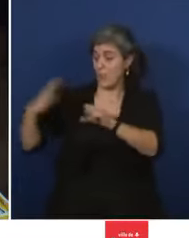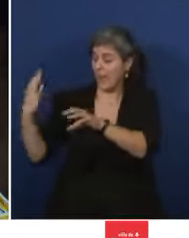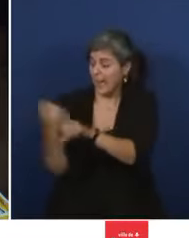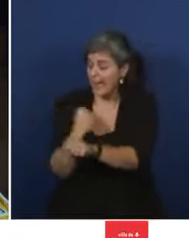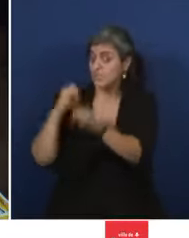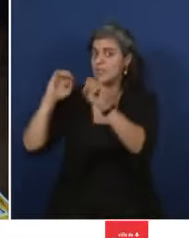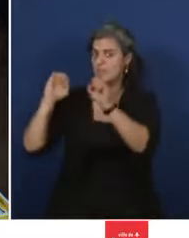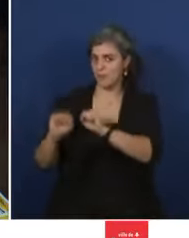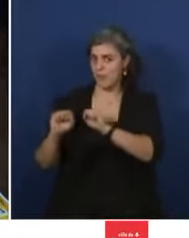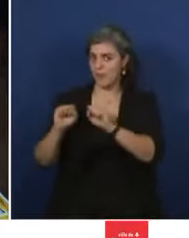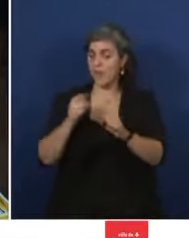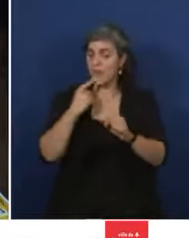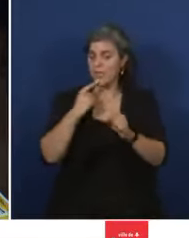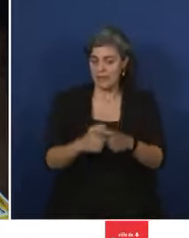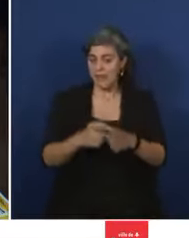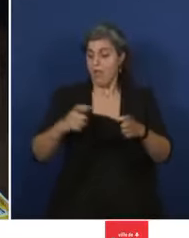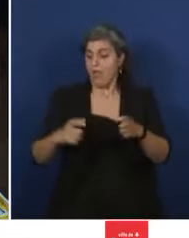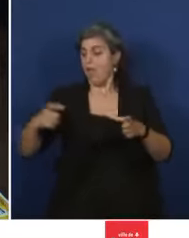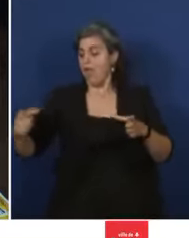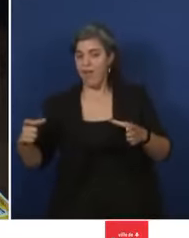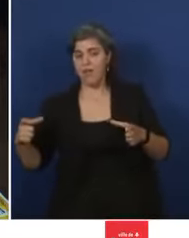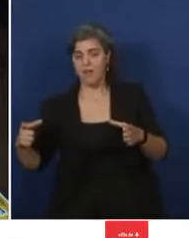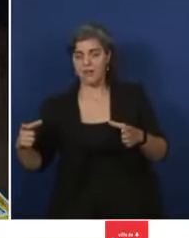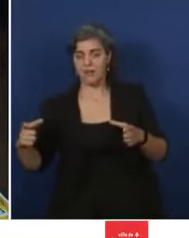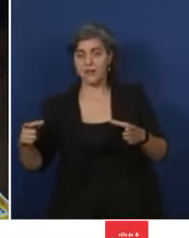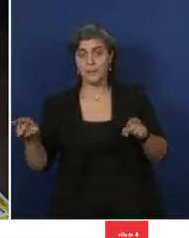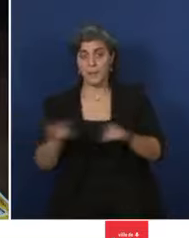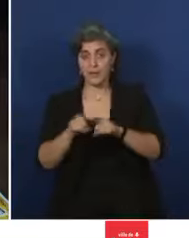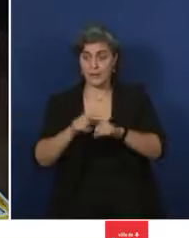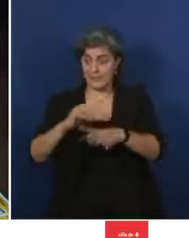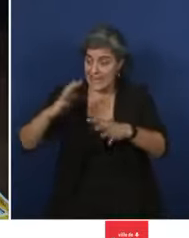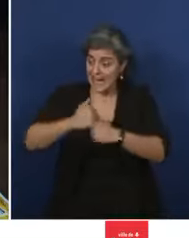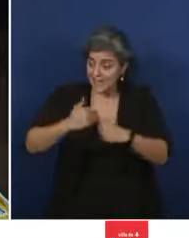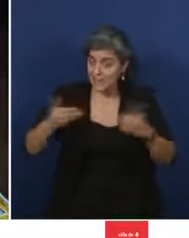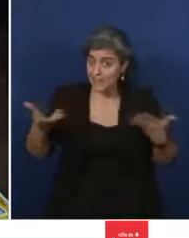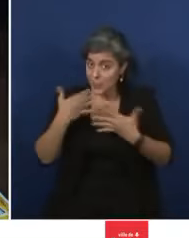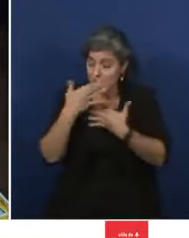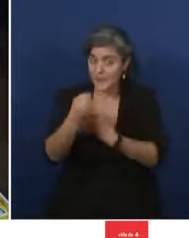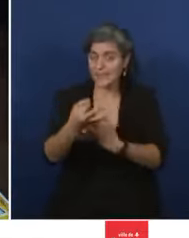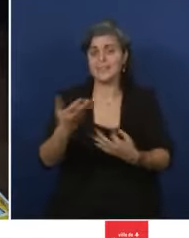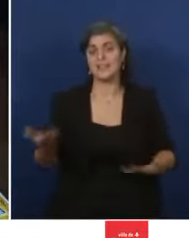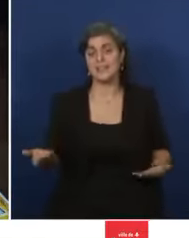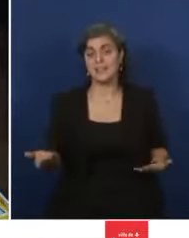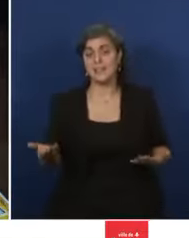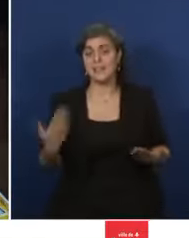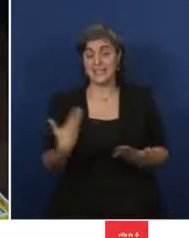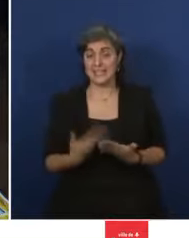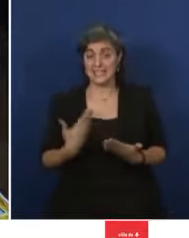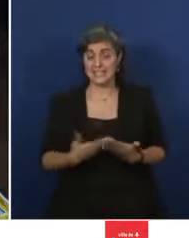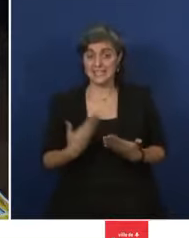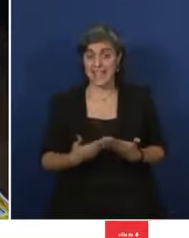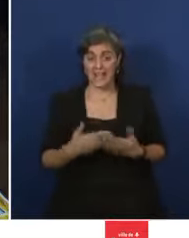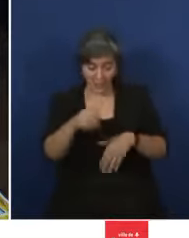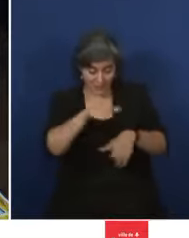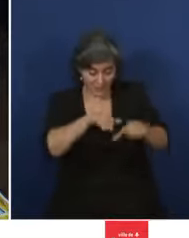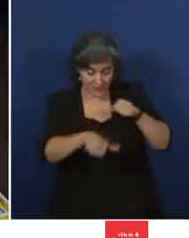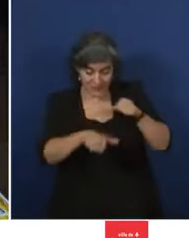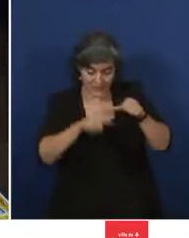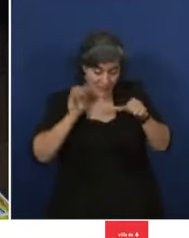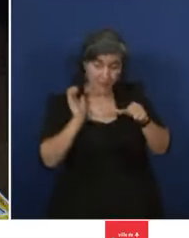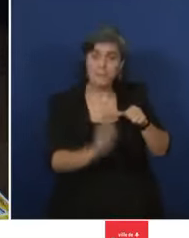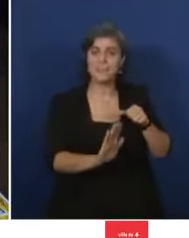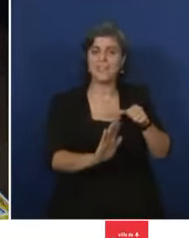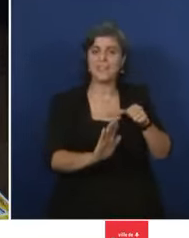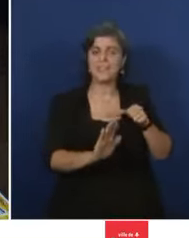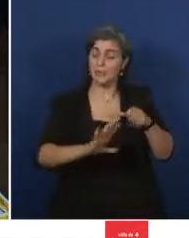des extensions et de leur acceptabilité, et c'est une condition pour nous, effectivement, de